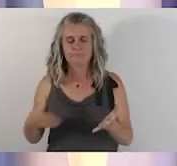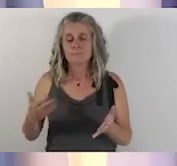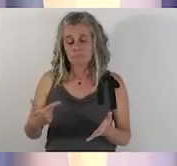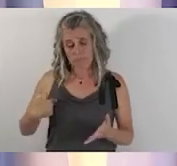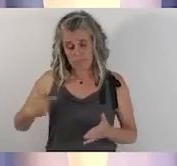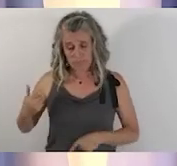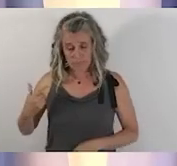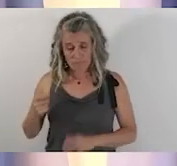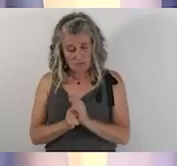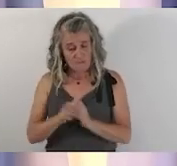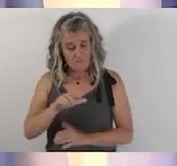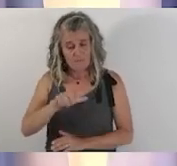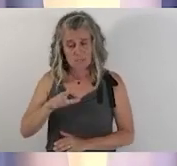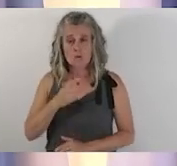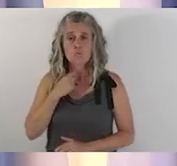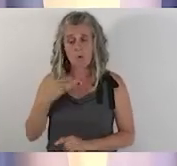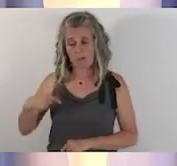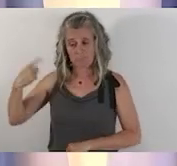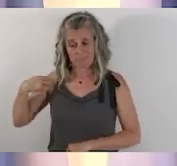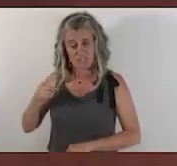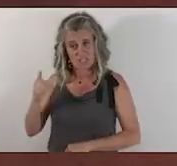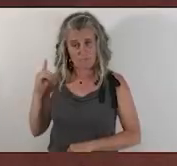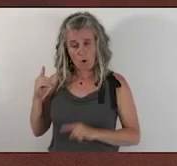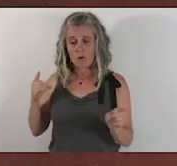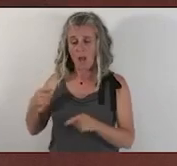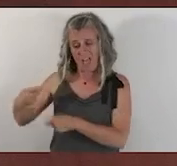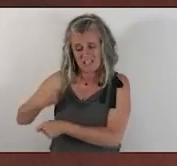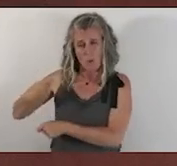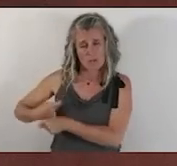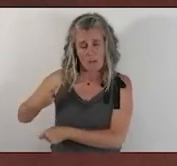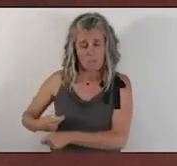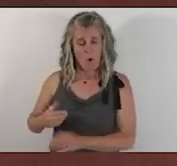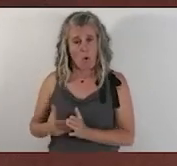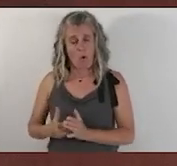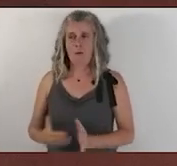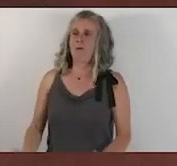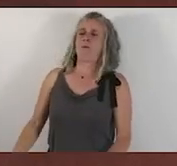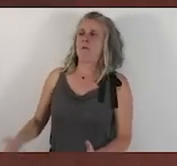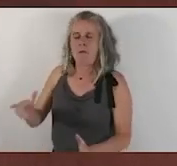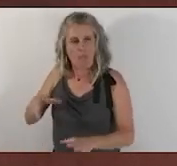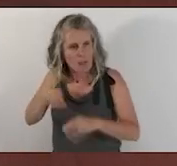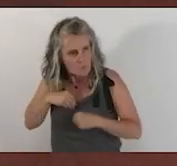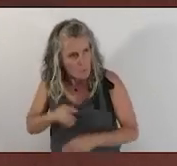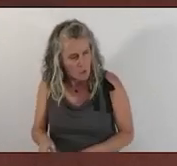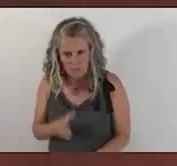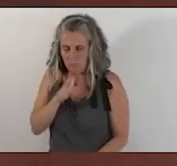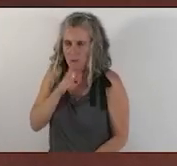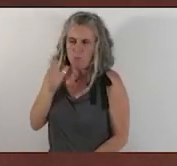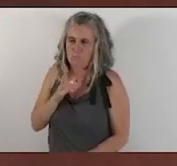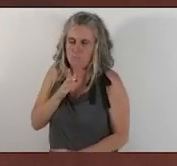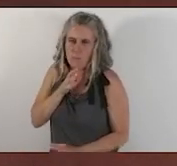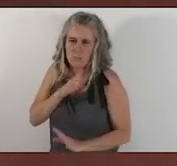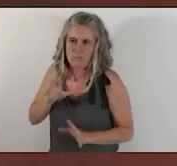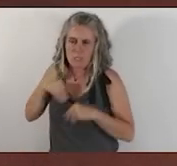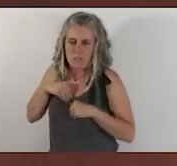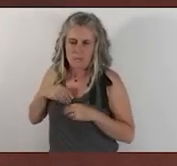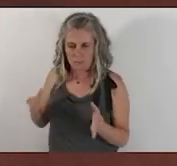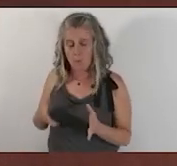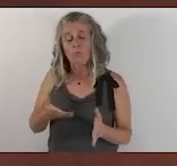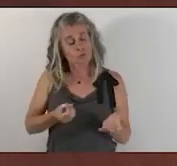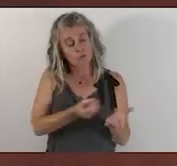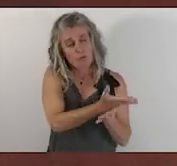dimanche dernier, ce harcèlement est non seulement insupportable, mais également indigne de la République. Je vous informe qu'une